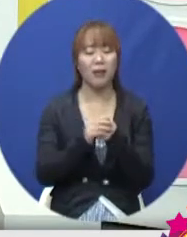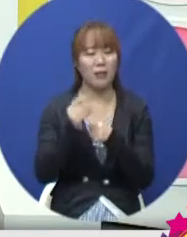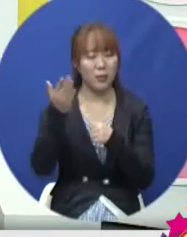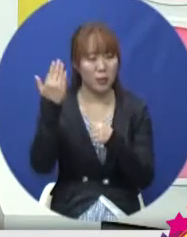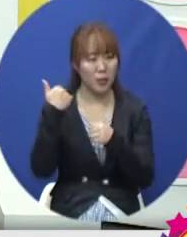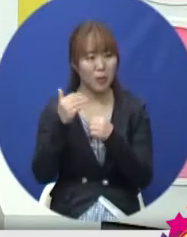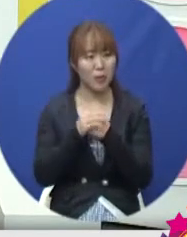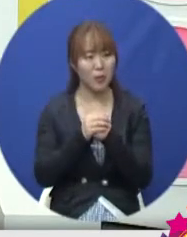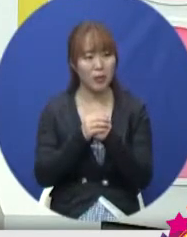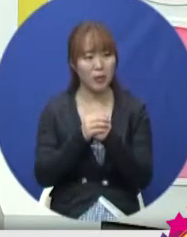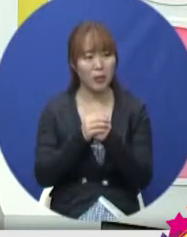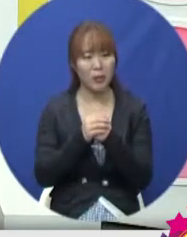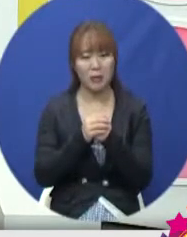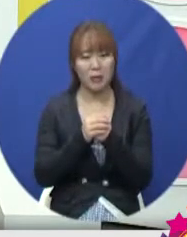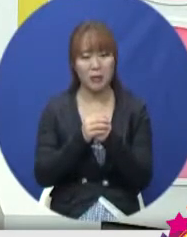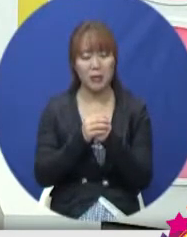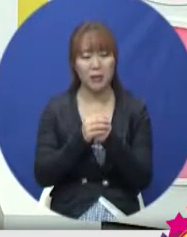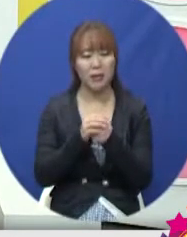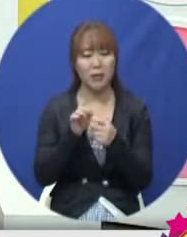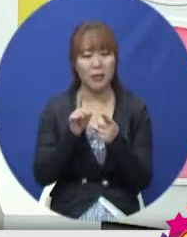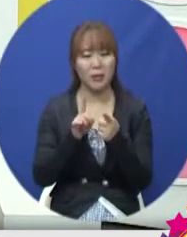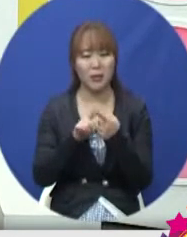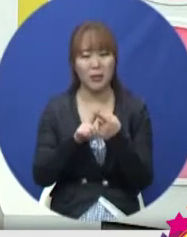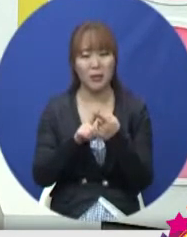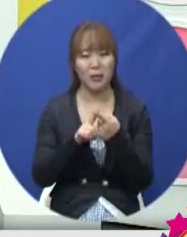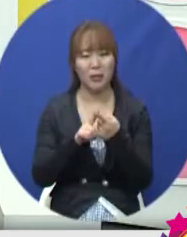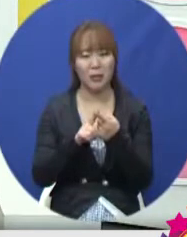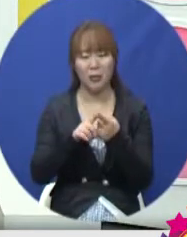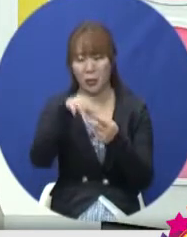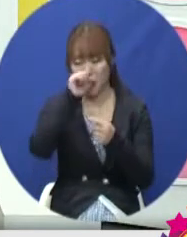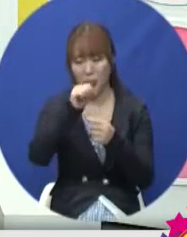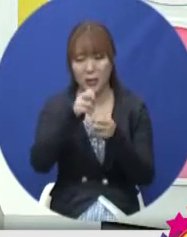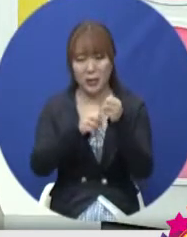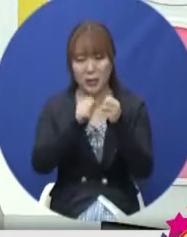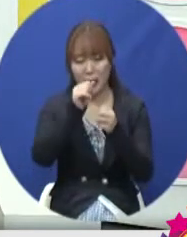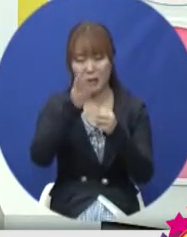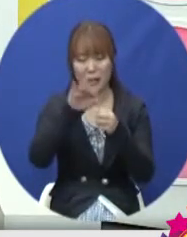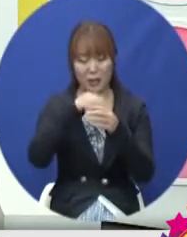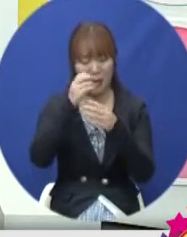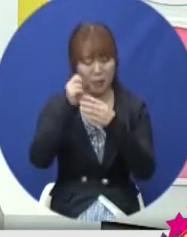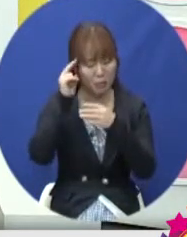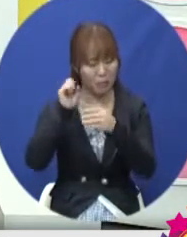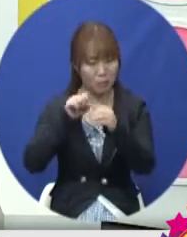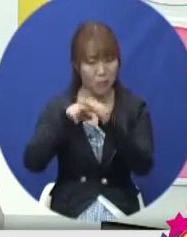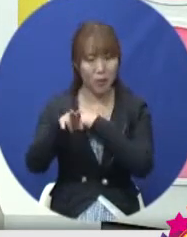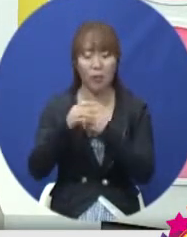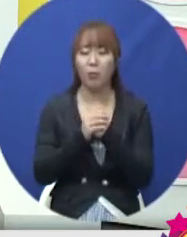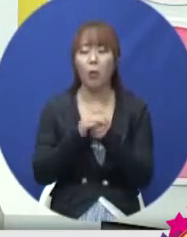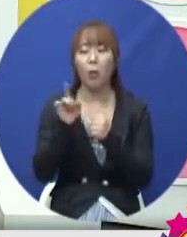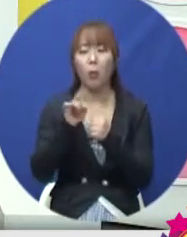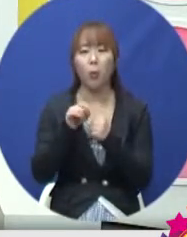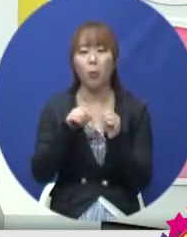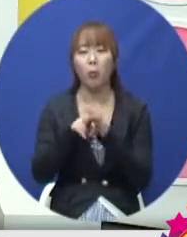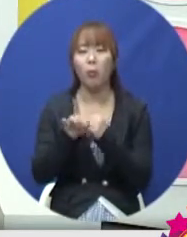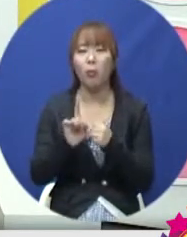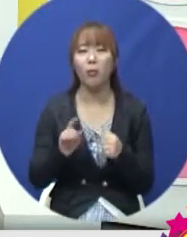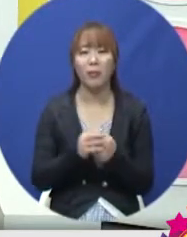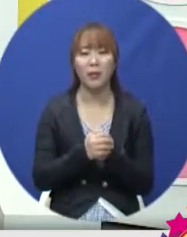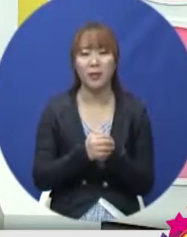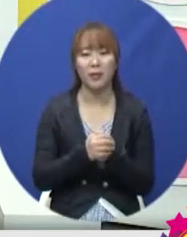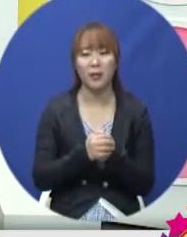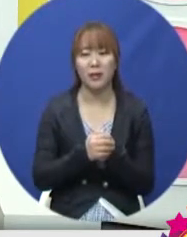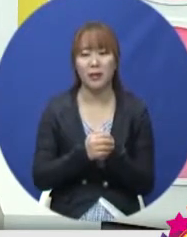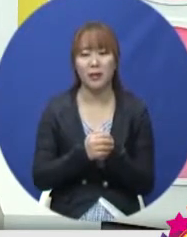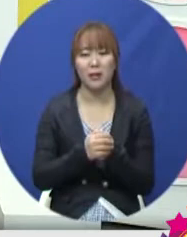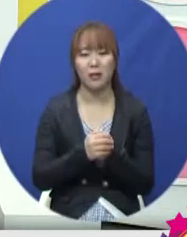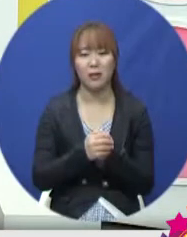저 정려다가 그게 도망가 버렸어요. 같이 아, 좋은 시가 있었는데 예. 어디로 가버렸을까?